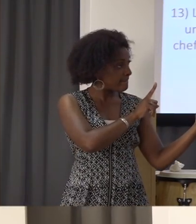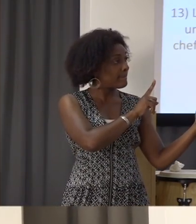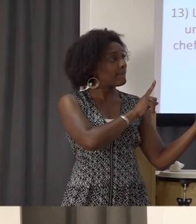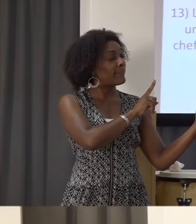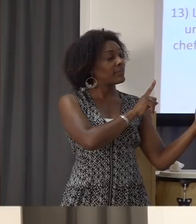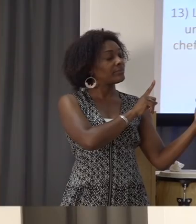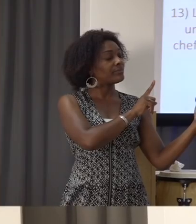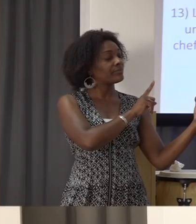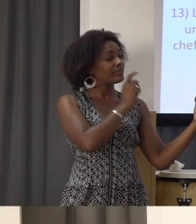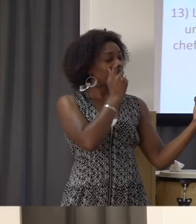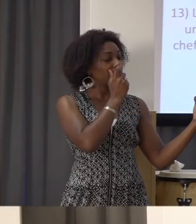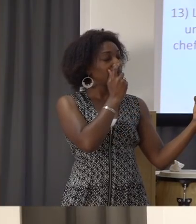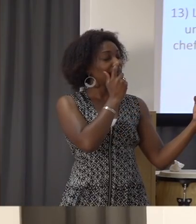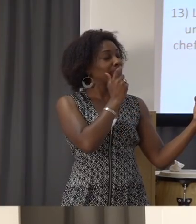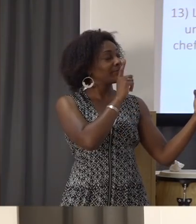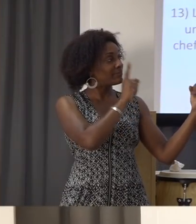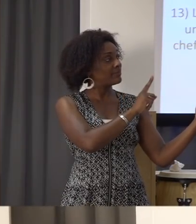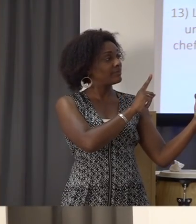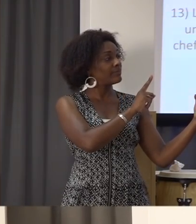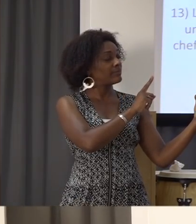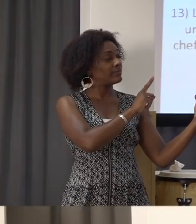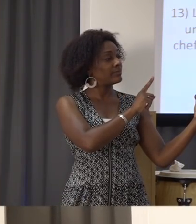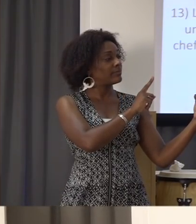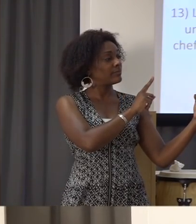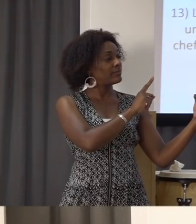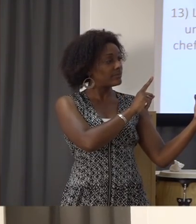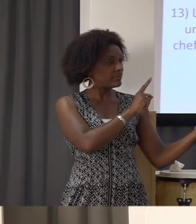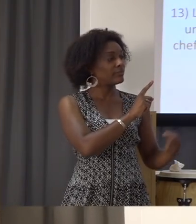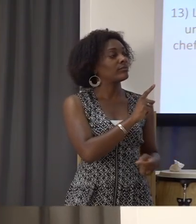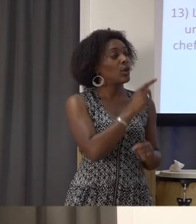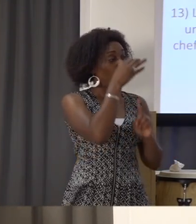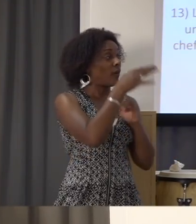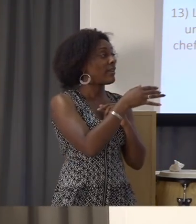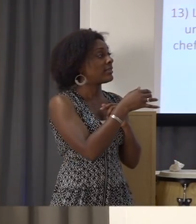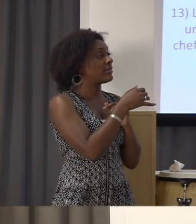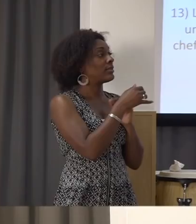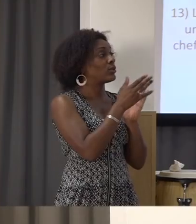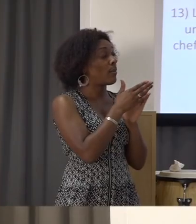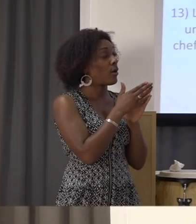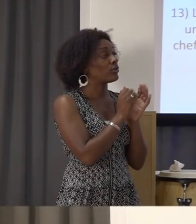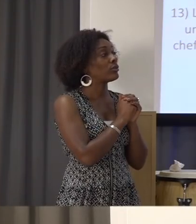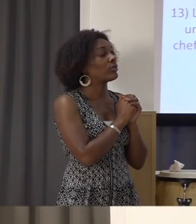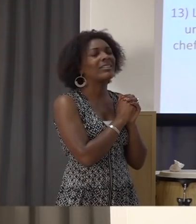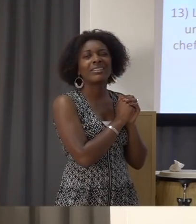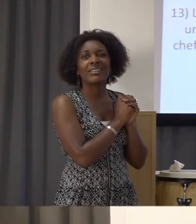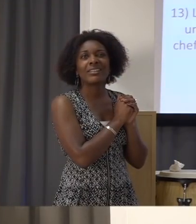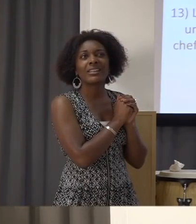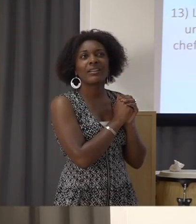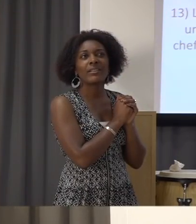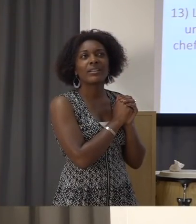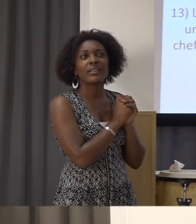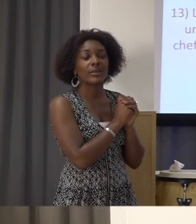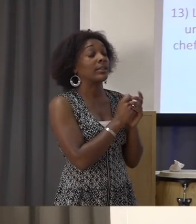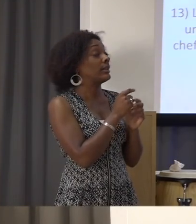le Seigneur lui a dit, demande en ta faveur un signe à l'Éternel, ton Dieu.